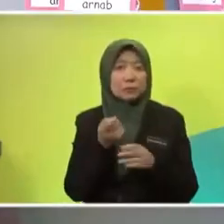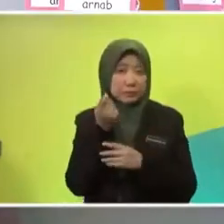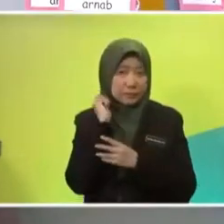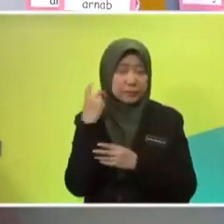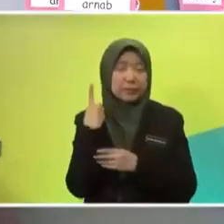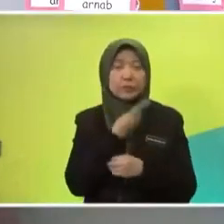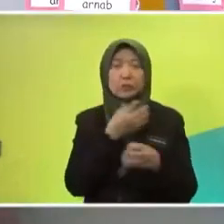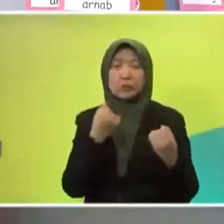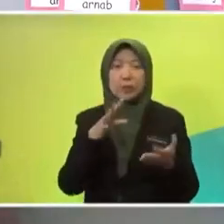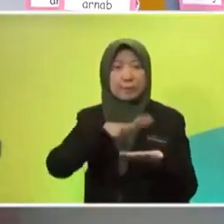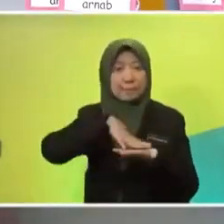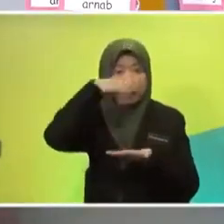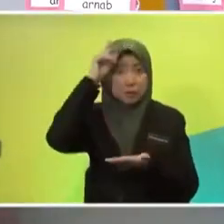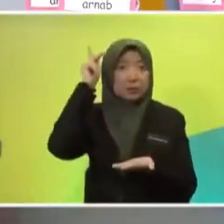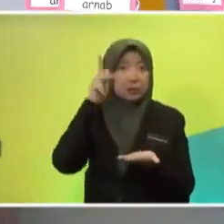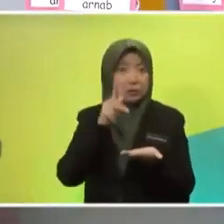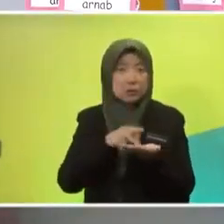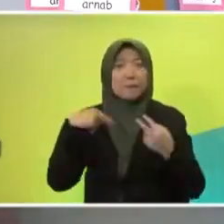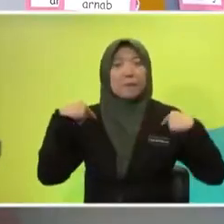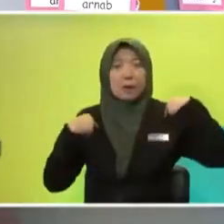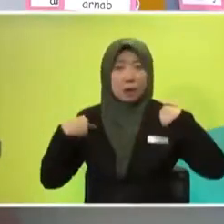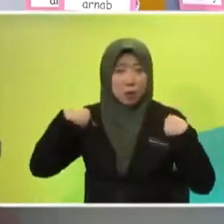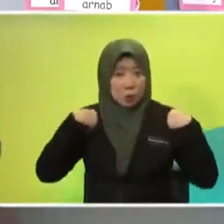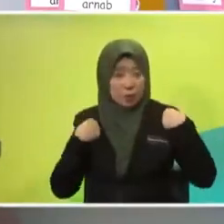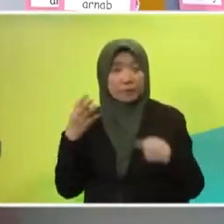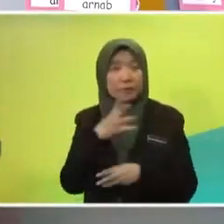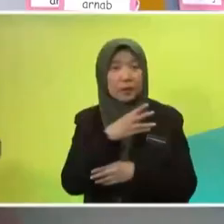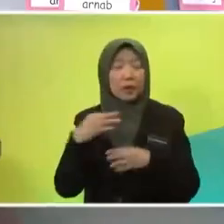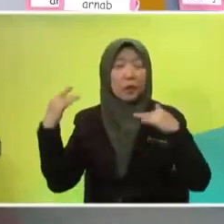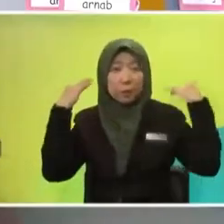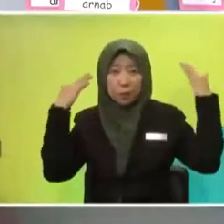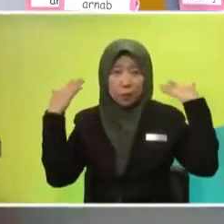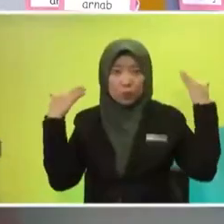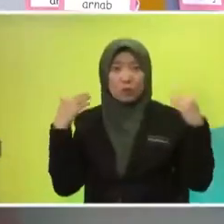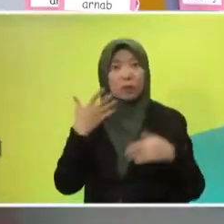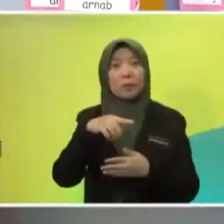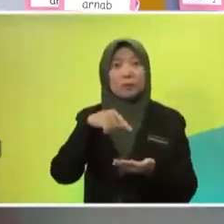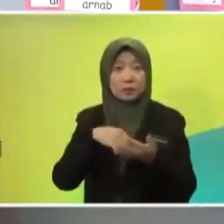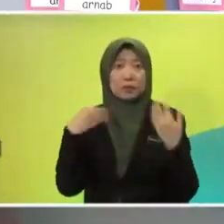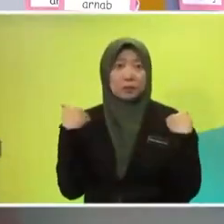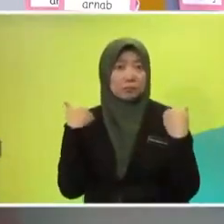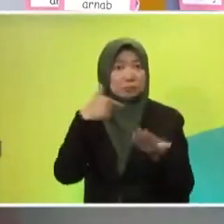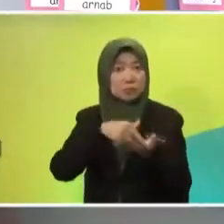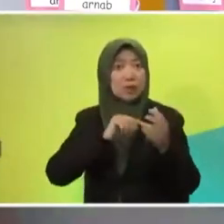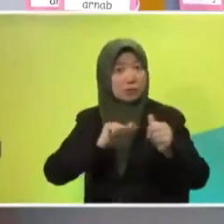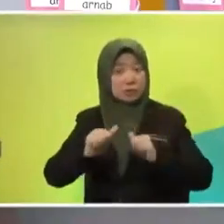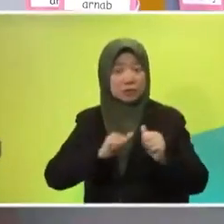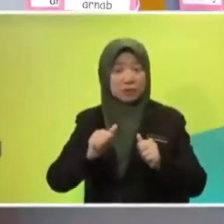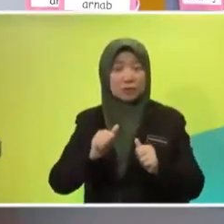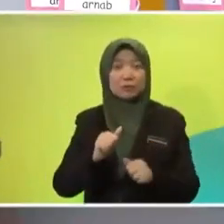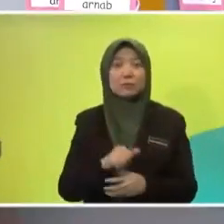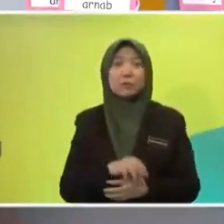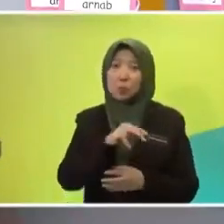bukan sahaja mengenali haiwan jinak ini tetapi juga bunyinya. Selepas ini pasti ada banyak lagi aktiviti kan, cikgu? Ya, betul. Jadi